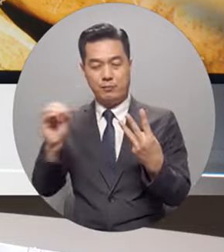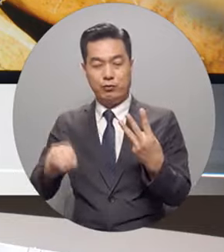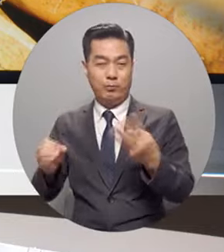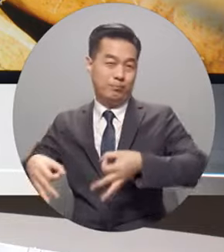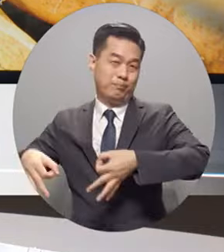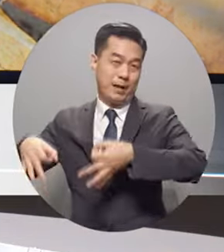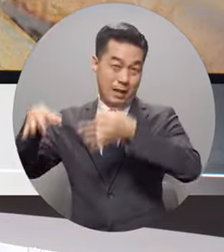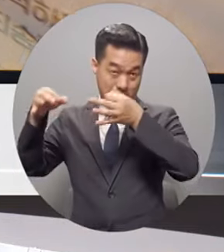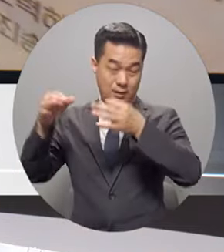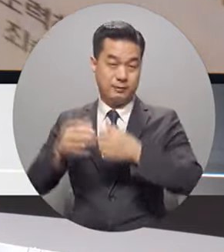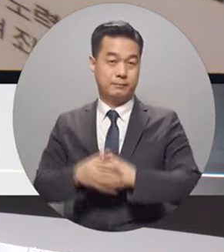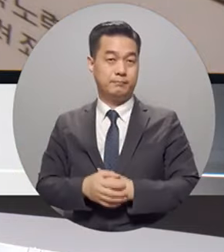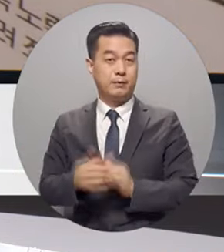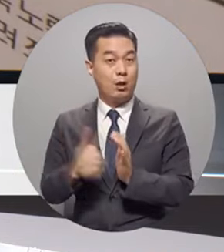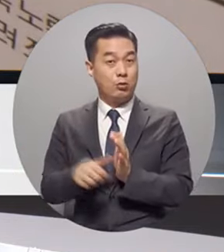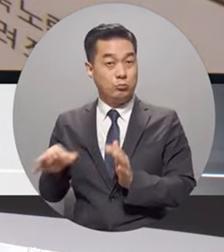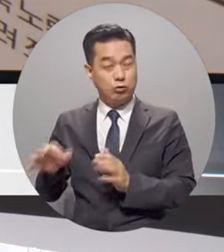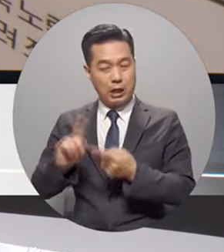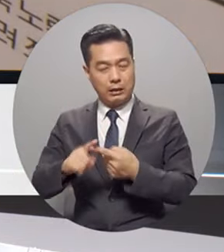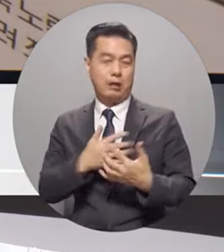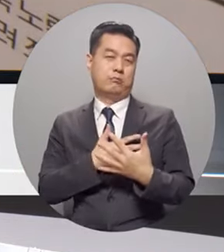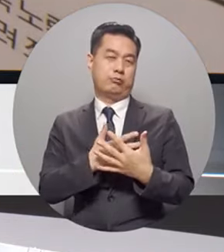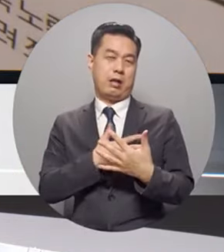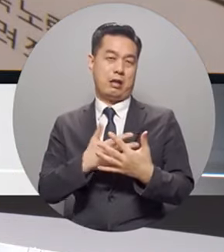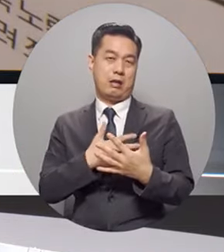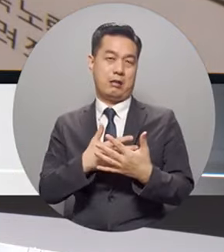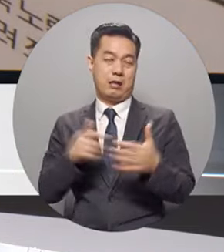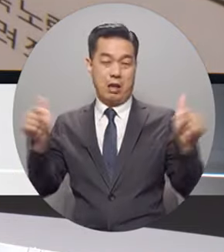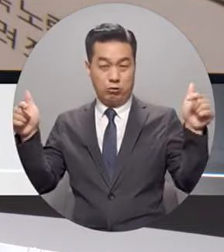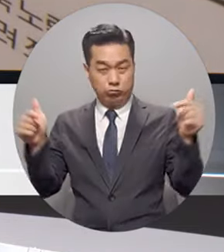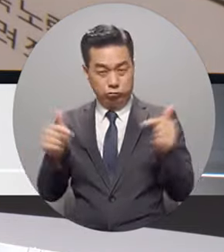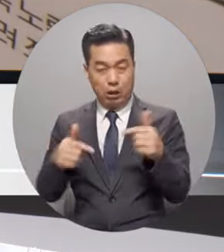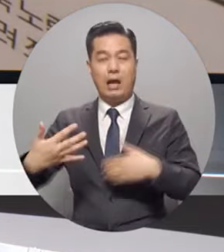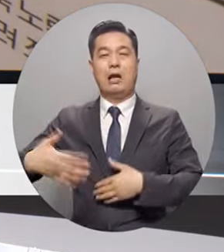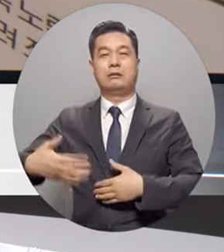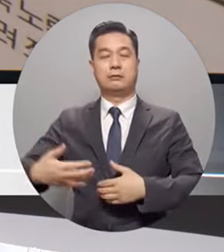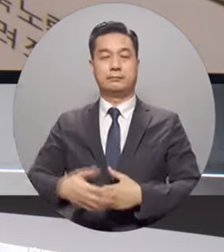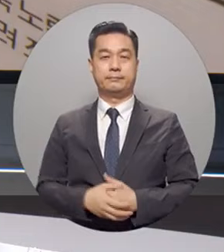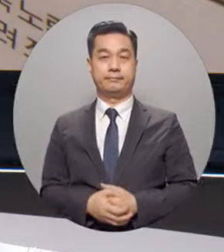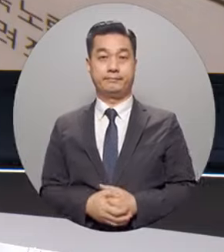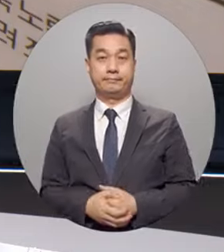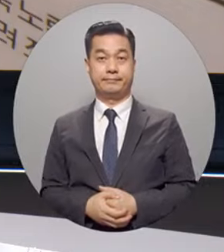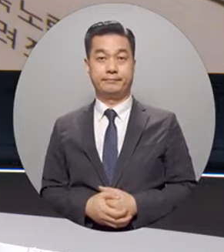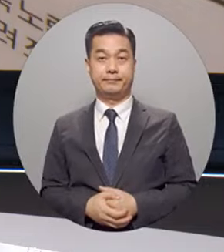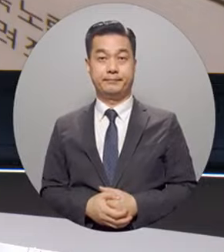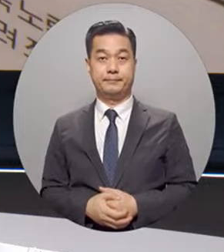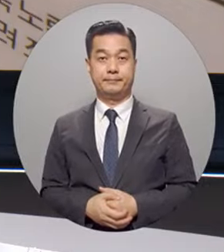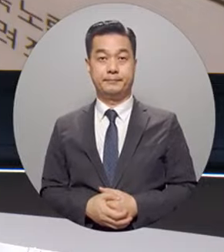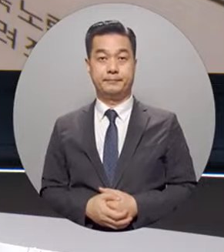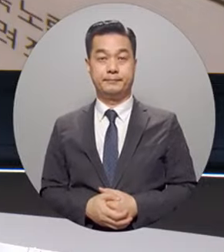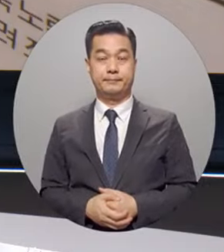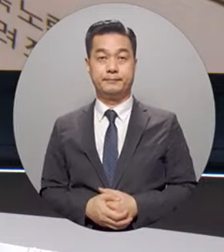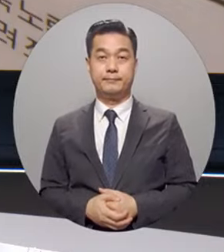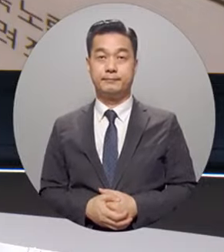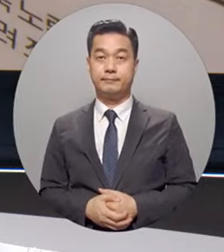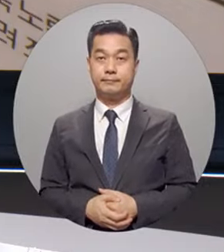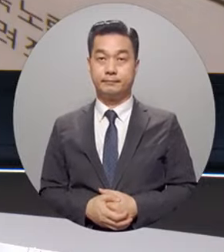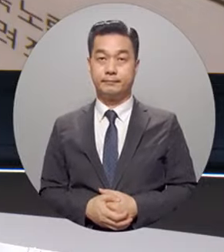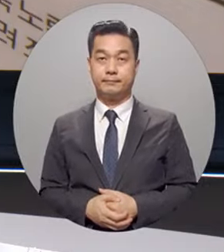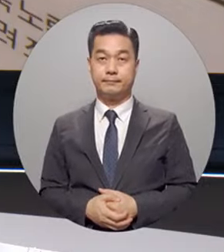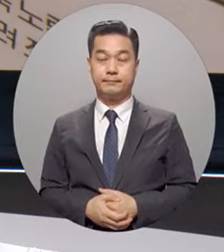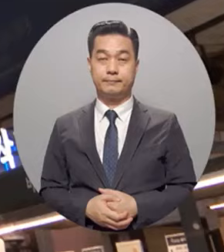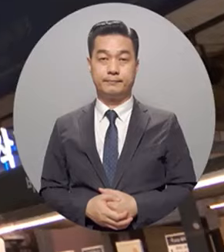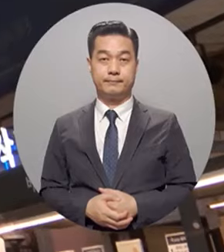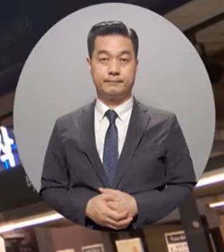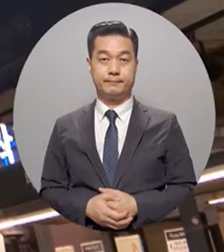했는데요. 물가에 대한 불안이 쉽게 가라앉지 않고 있습니다. 박진주 기자가 현장 취재했습니다.